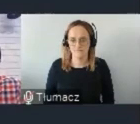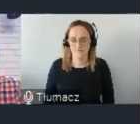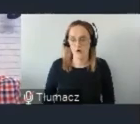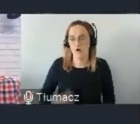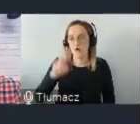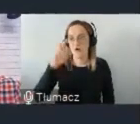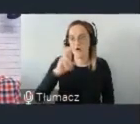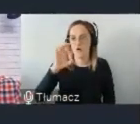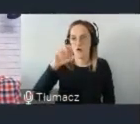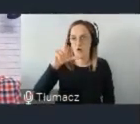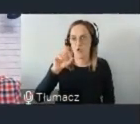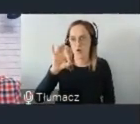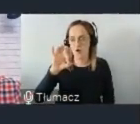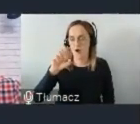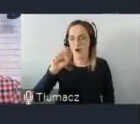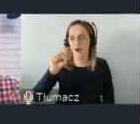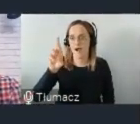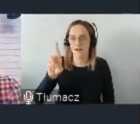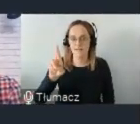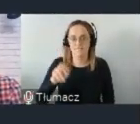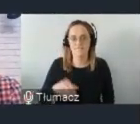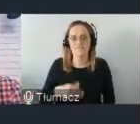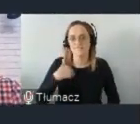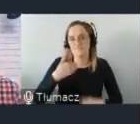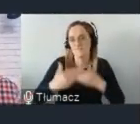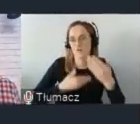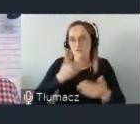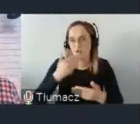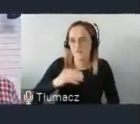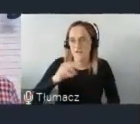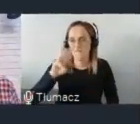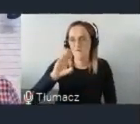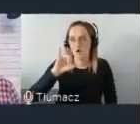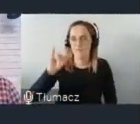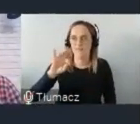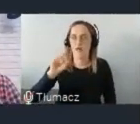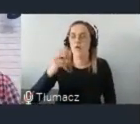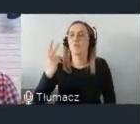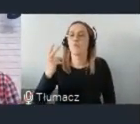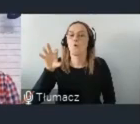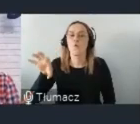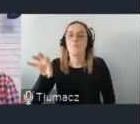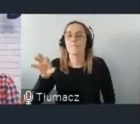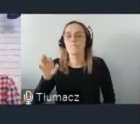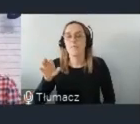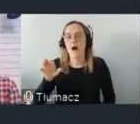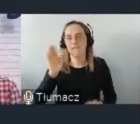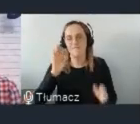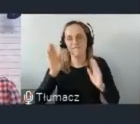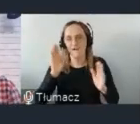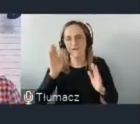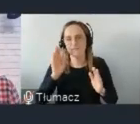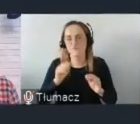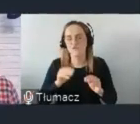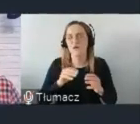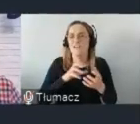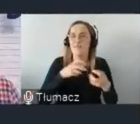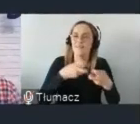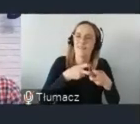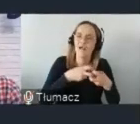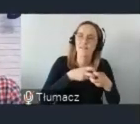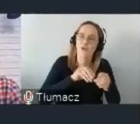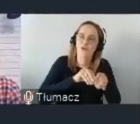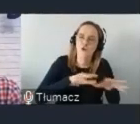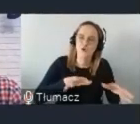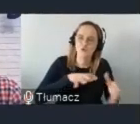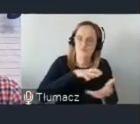HoloAR. Tutaj pozdrawiam Wojtka Wontora z drugiej grupy społecznościowej Wirtualna i Rozszerzona Rzeczywistość w Edukacji.